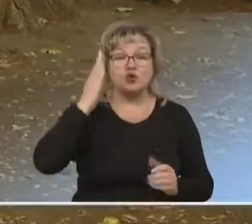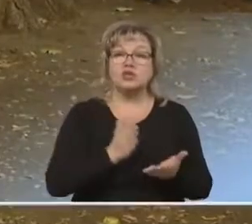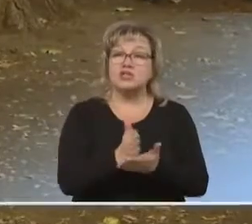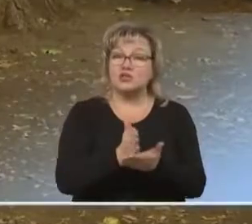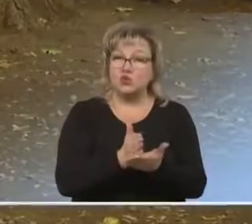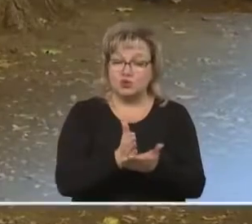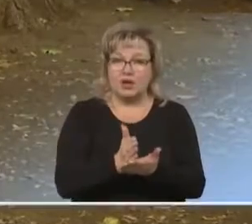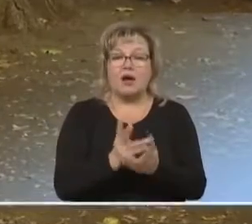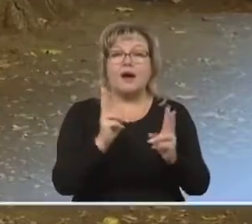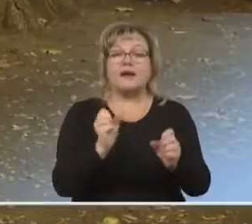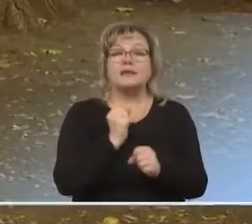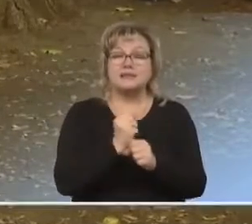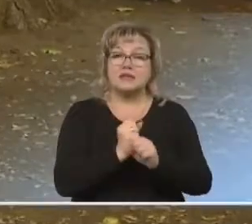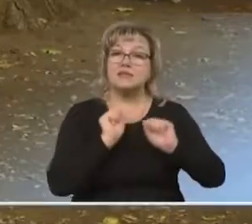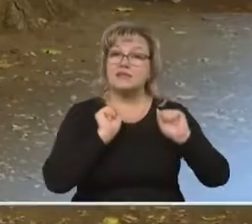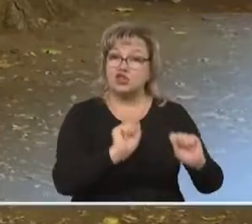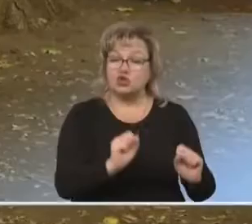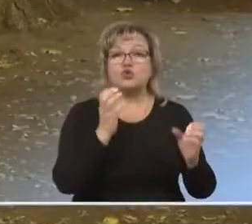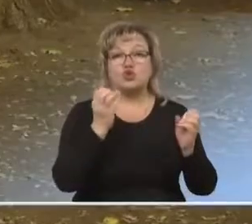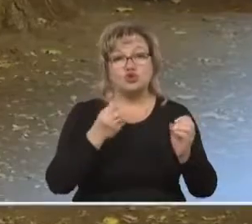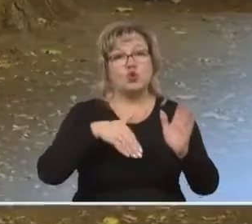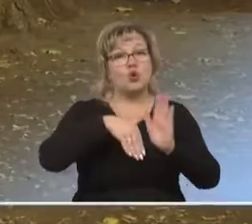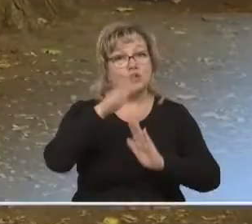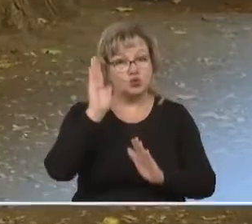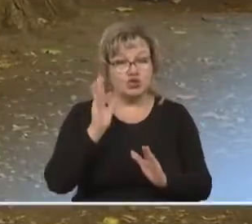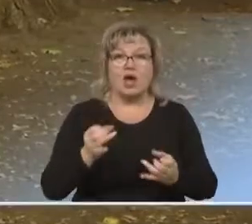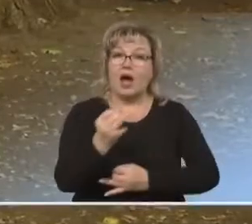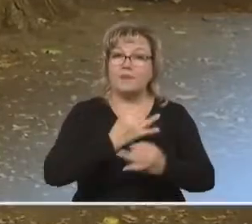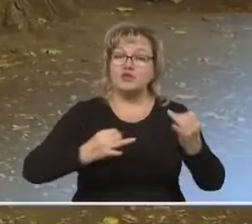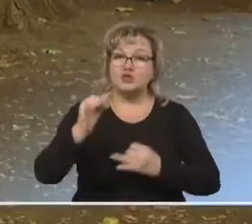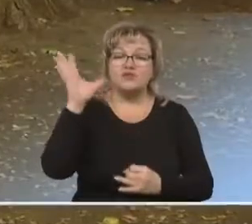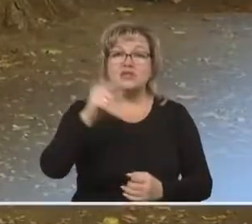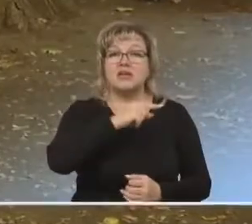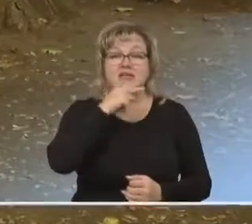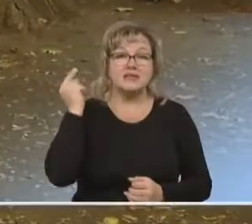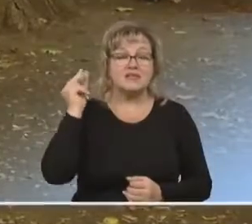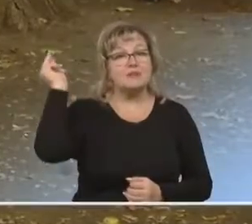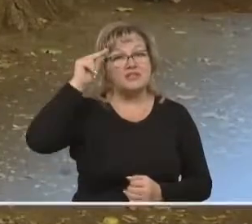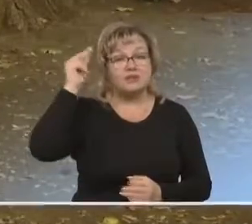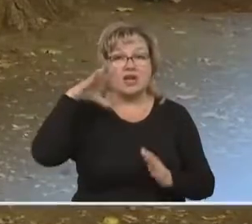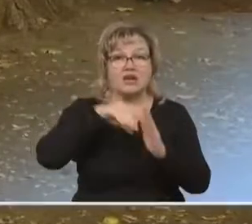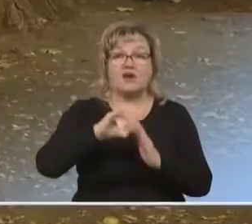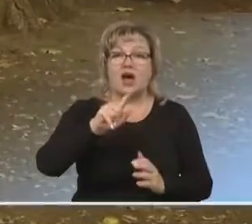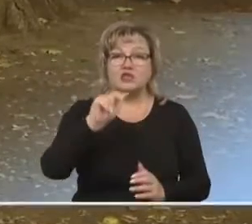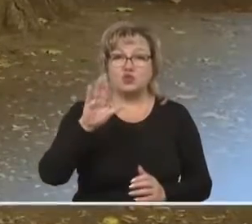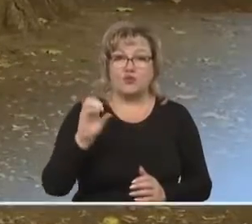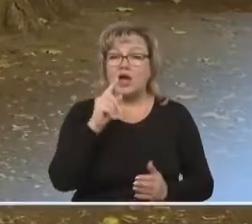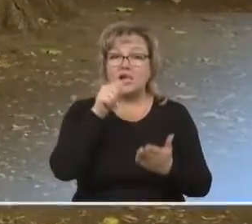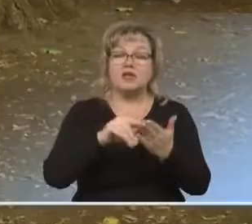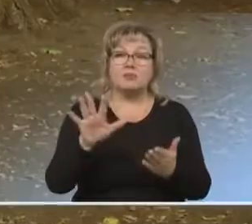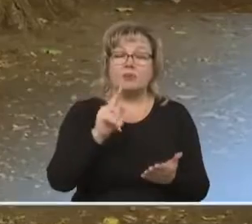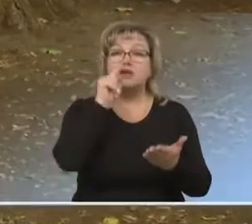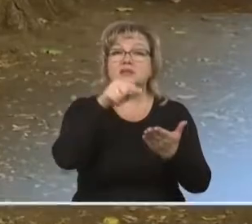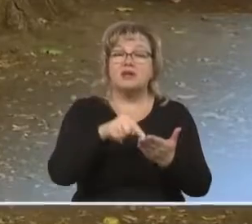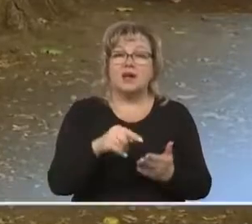служба. Как сделать защиту еще лучше, обсудили на всероссийском семинаре в Азове. Как не попасться на